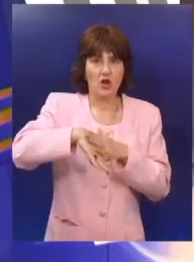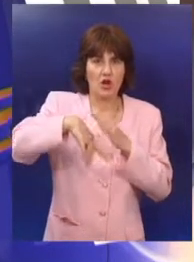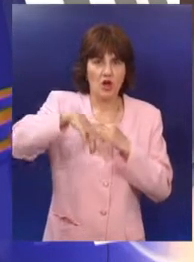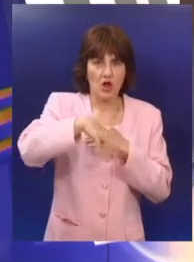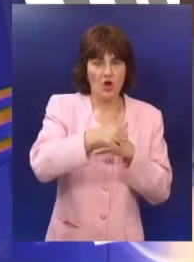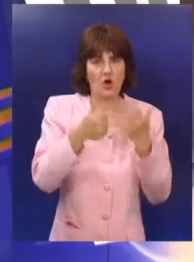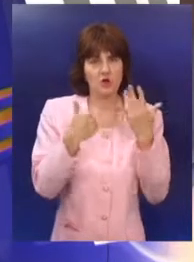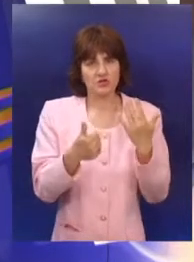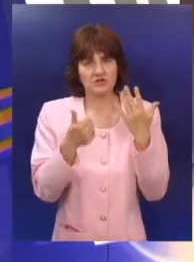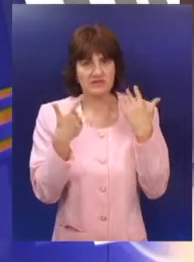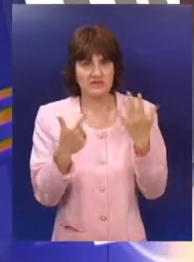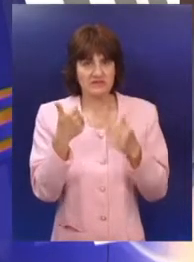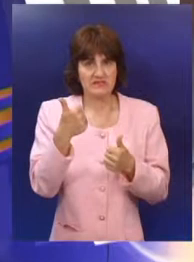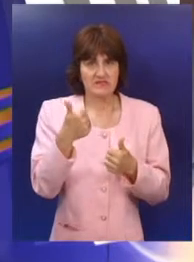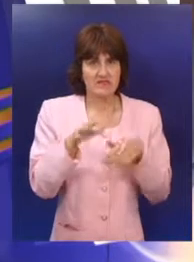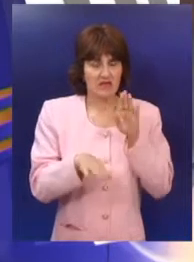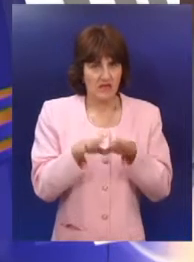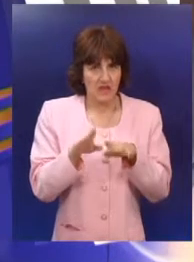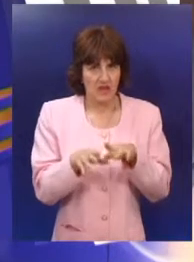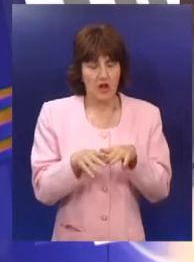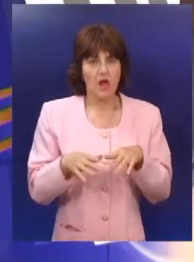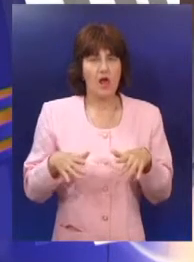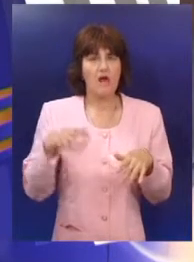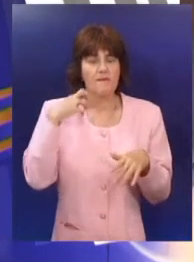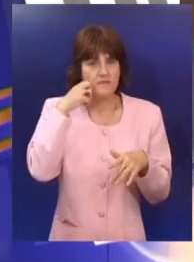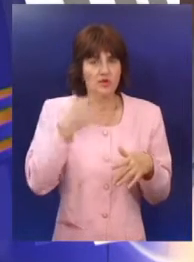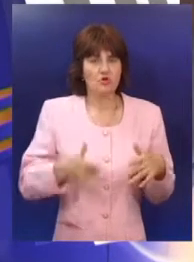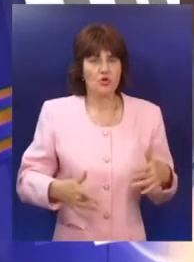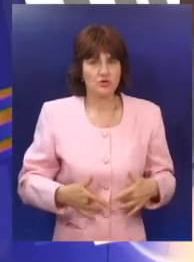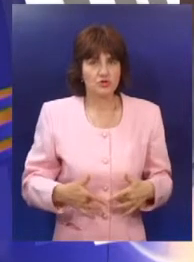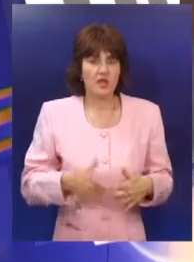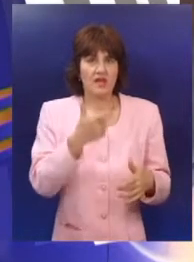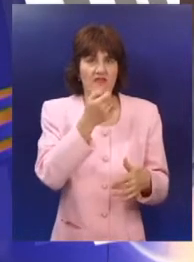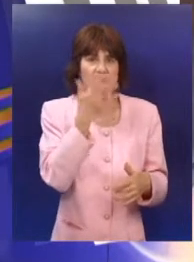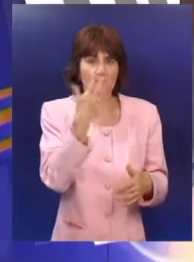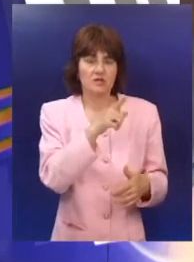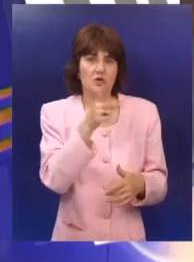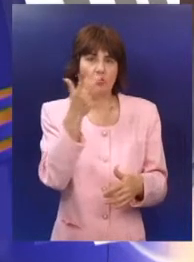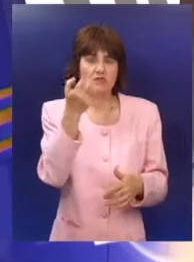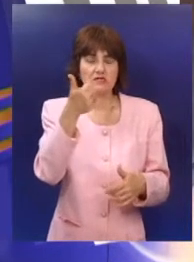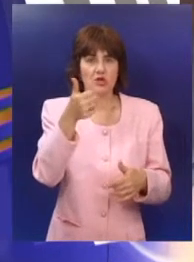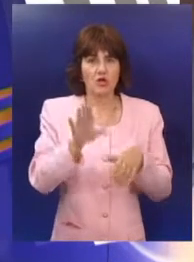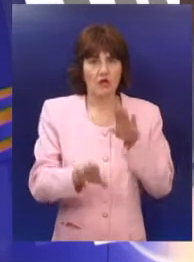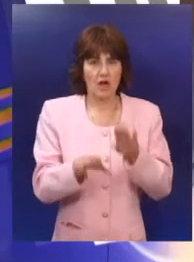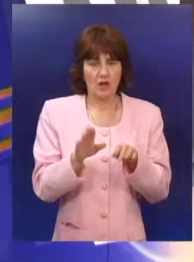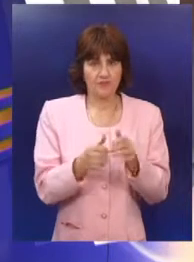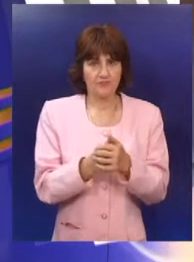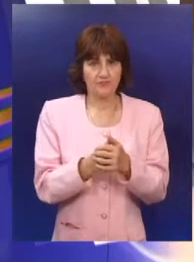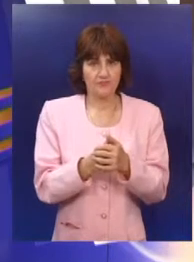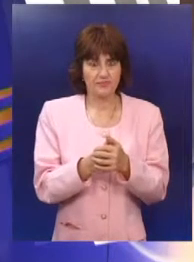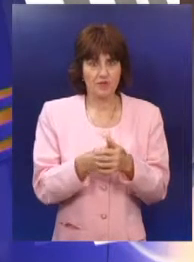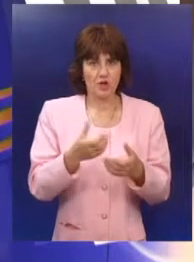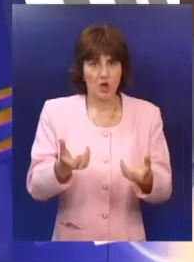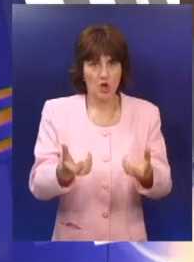do 70, batak od 315 do 340, a želudac od 250 do 300 dinara po kilogramu.